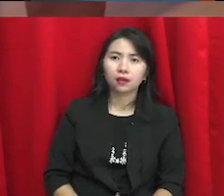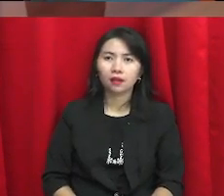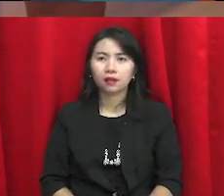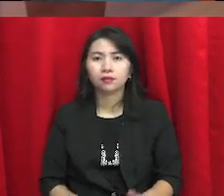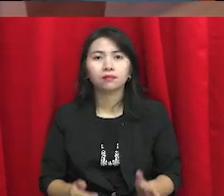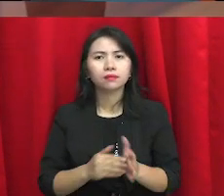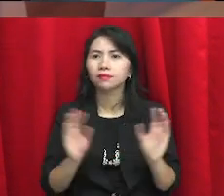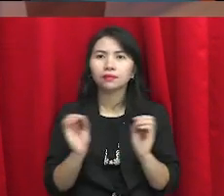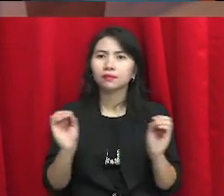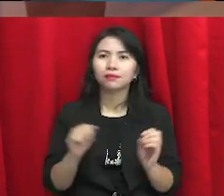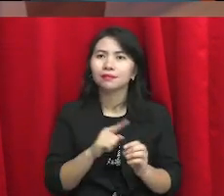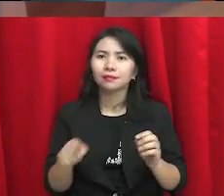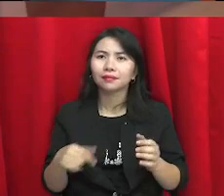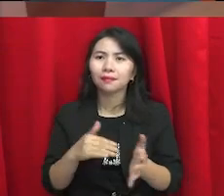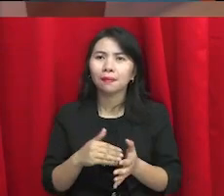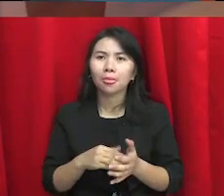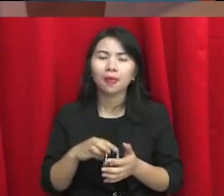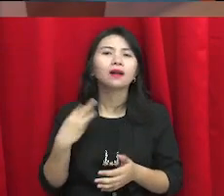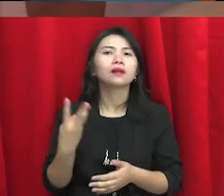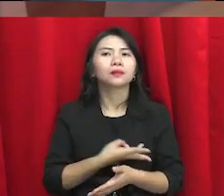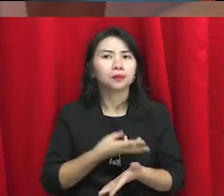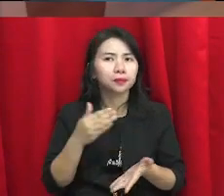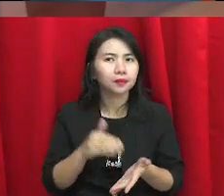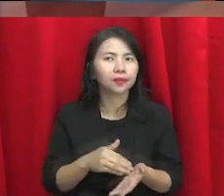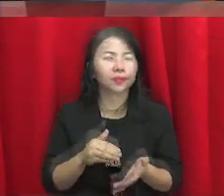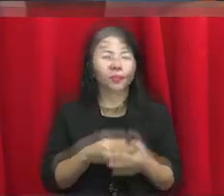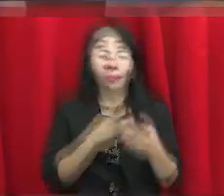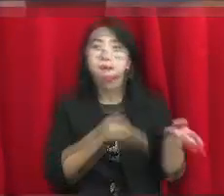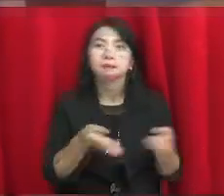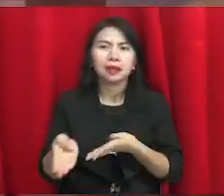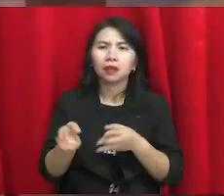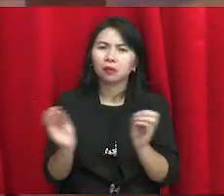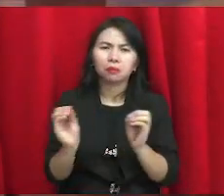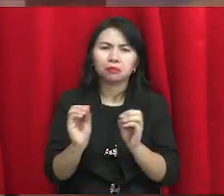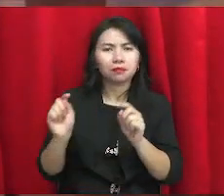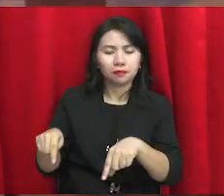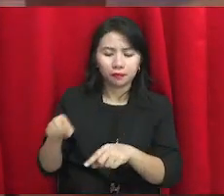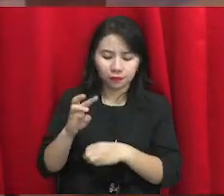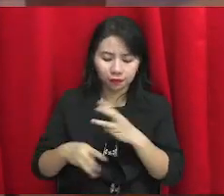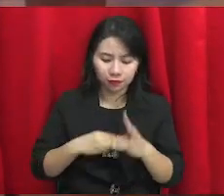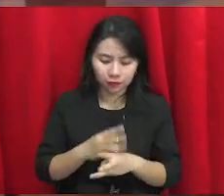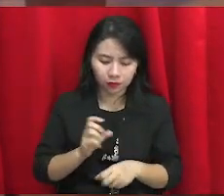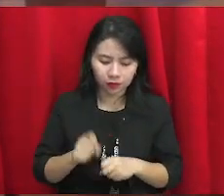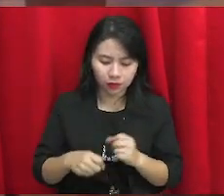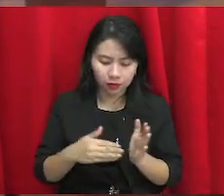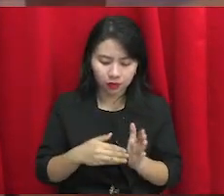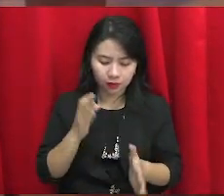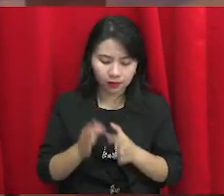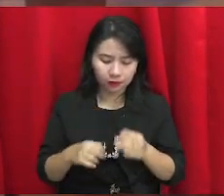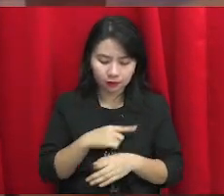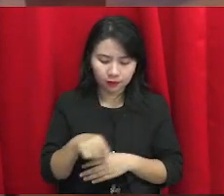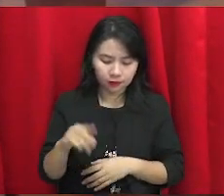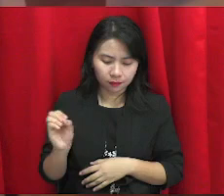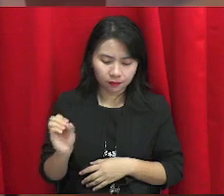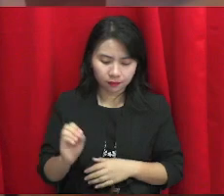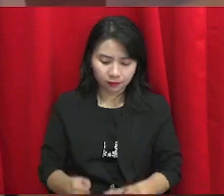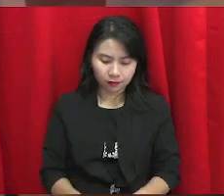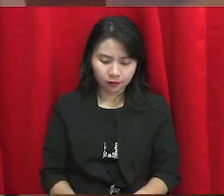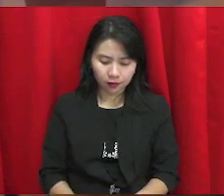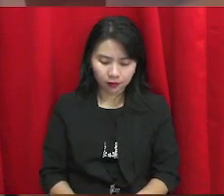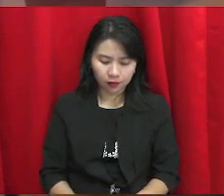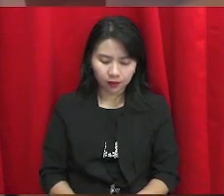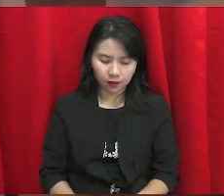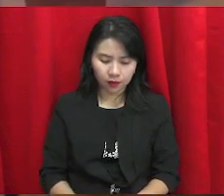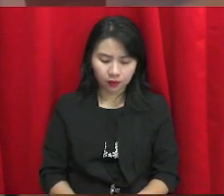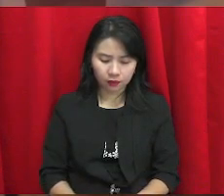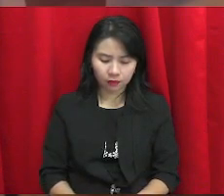eh. Sabi ng Biblia, we brought nothing in this world. Therefore, kung wala tayo, akala mo,